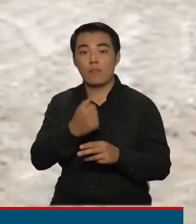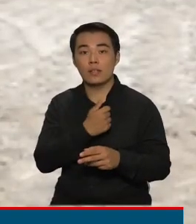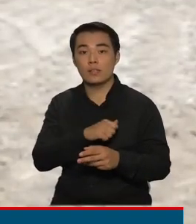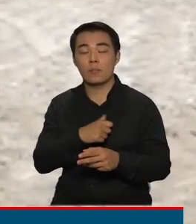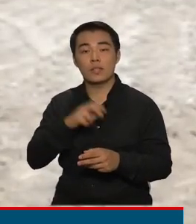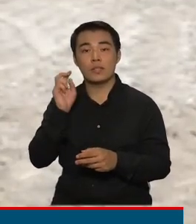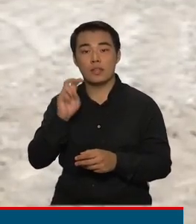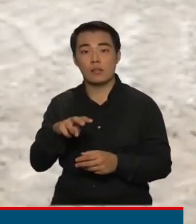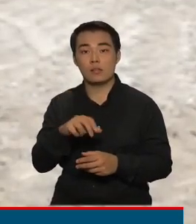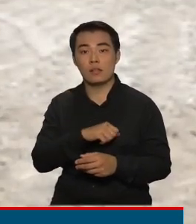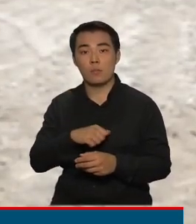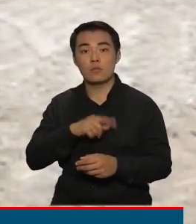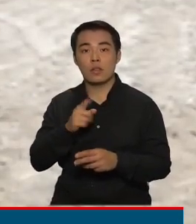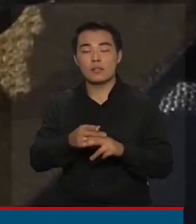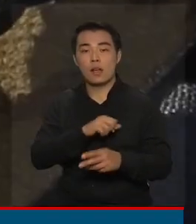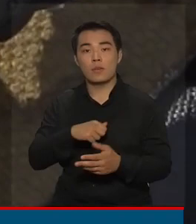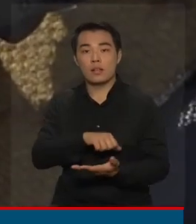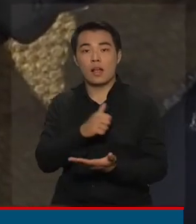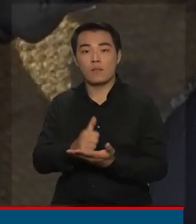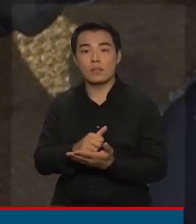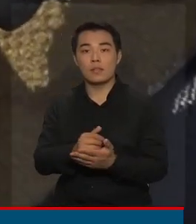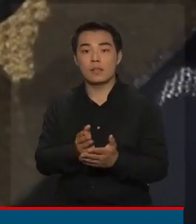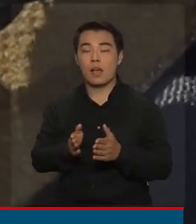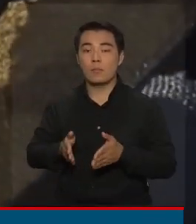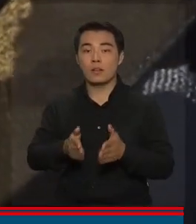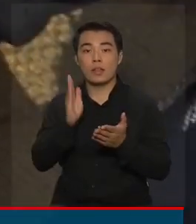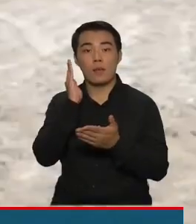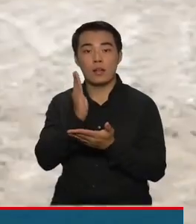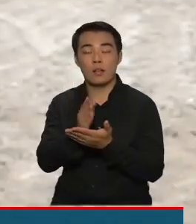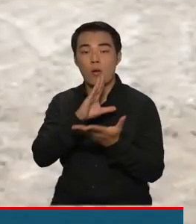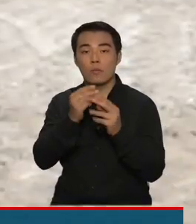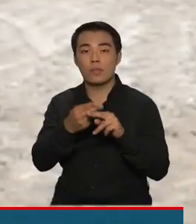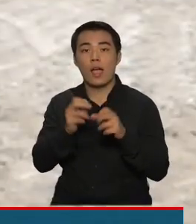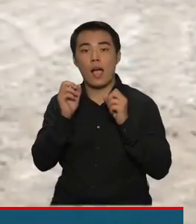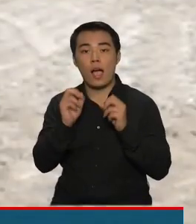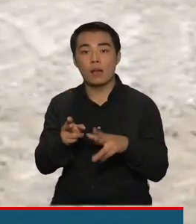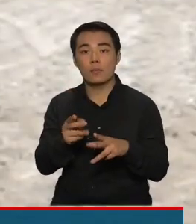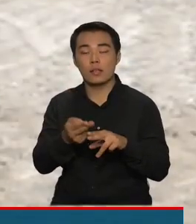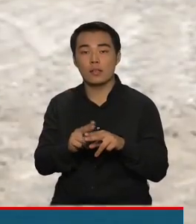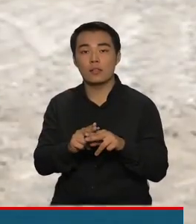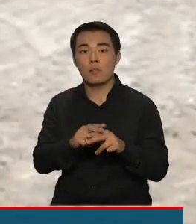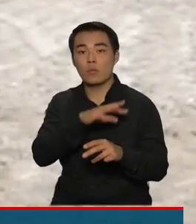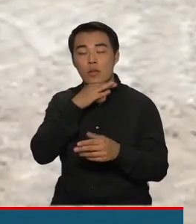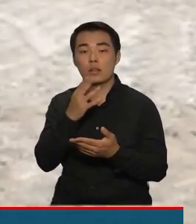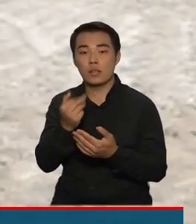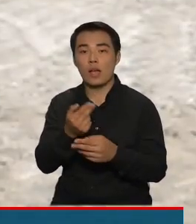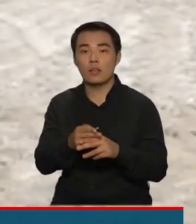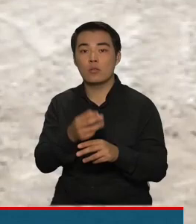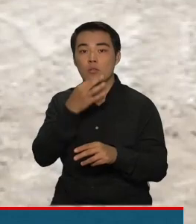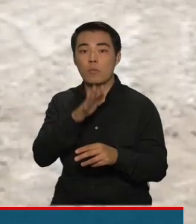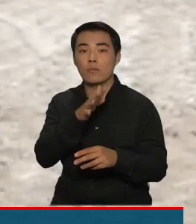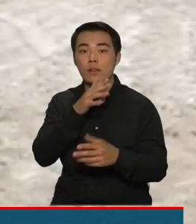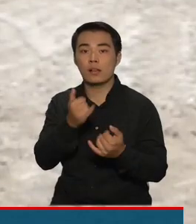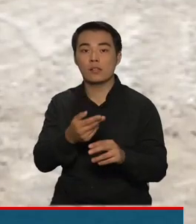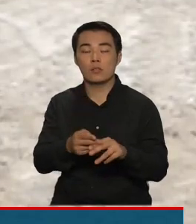келіп, біздің ең басты мақсатымыз қатерге толы олар ас, кез келген уақытта